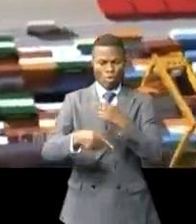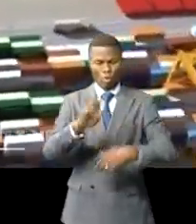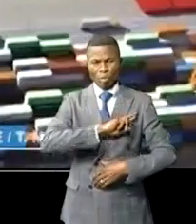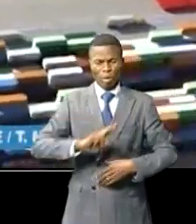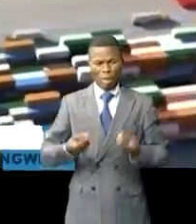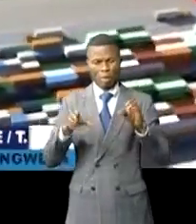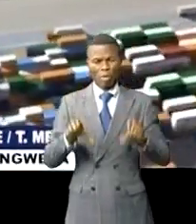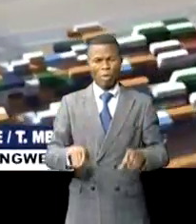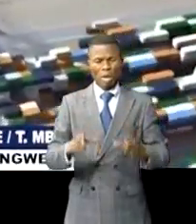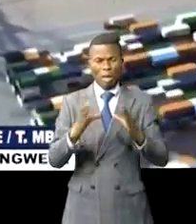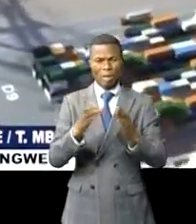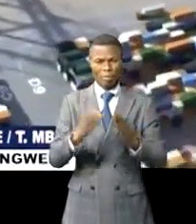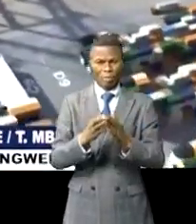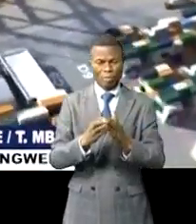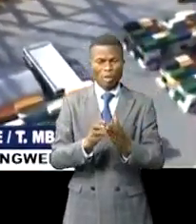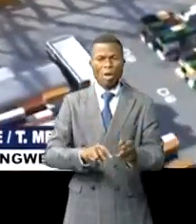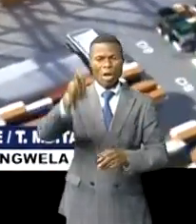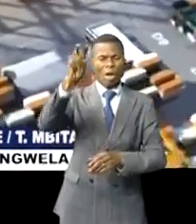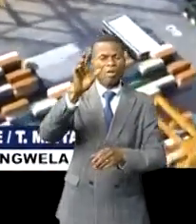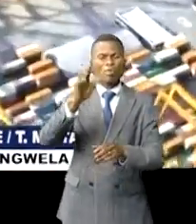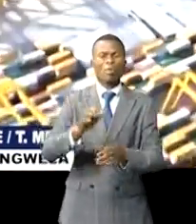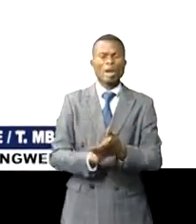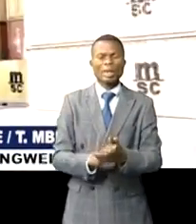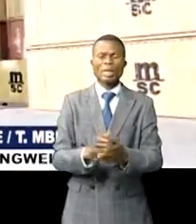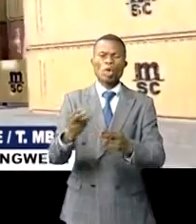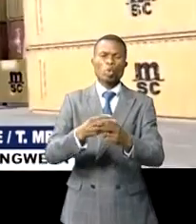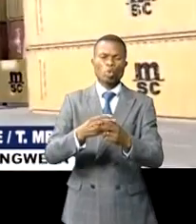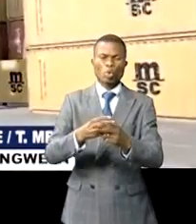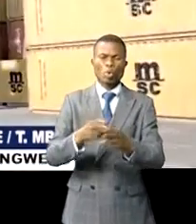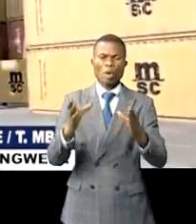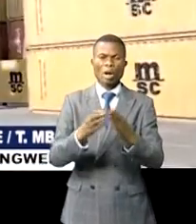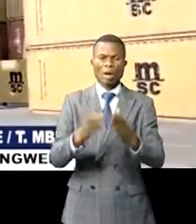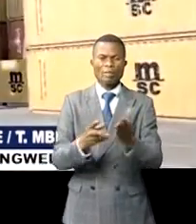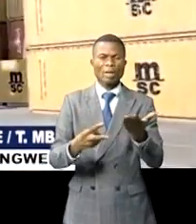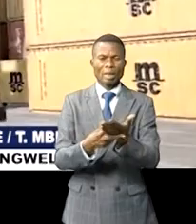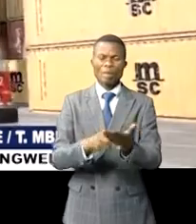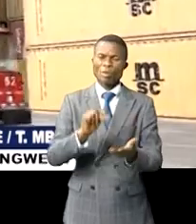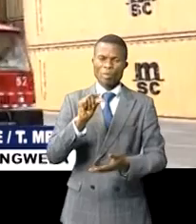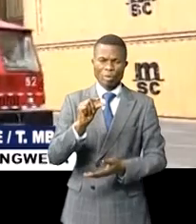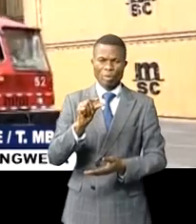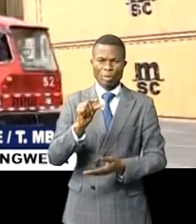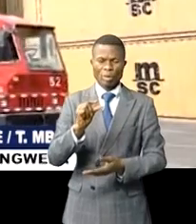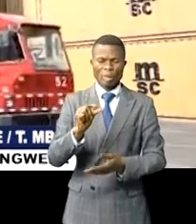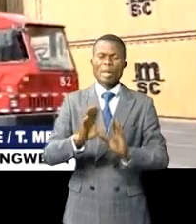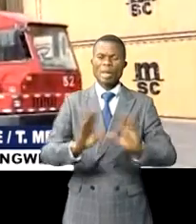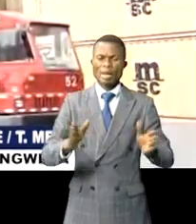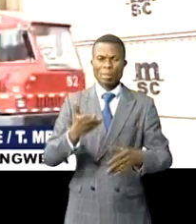démocratique du Congo avec un temps de voyage réduit et surtout avec un coût logistique très